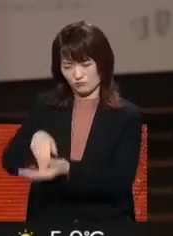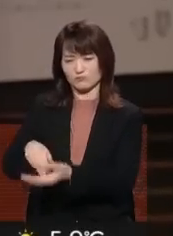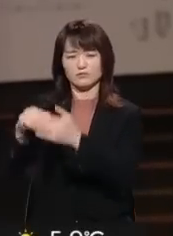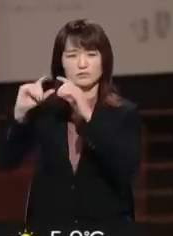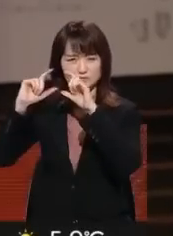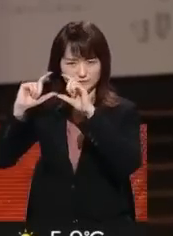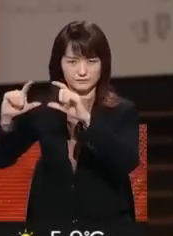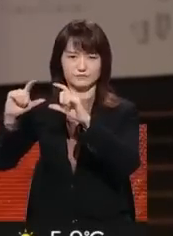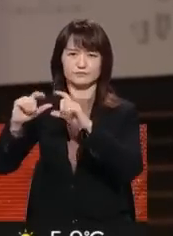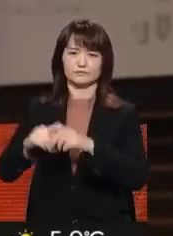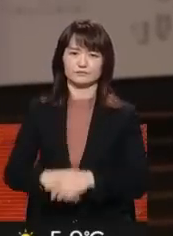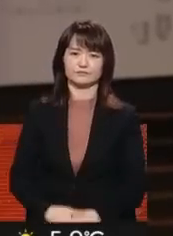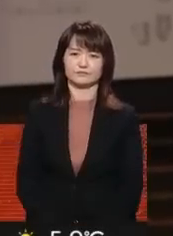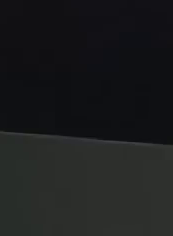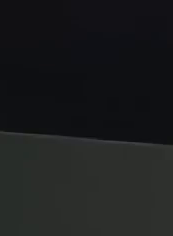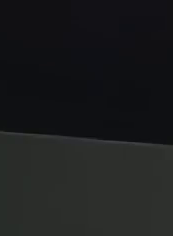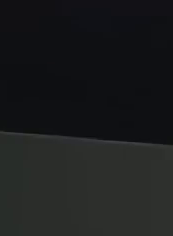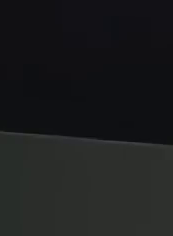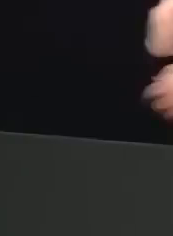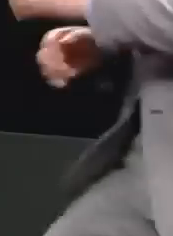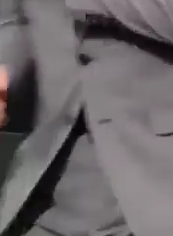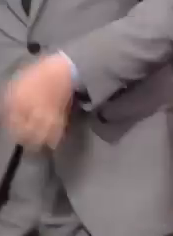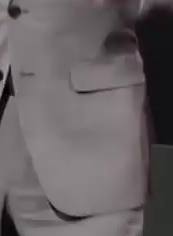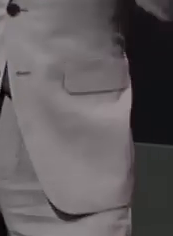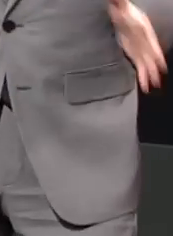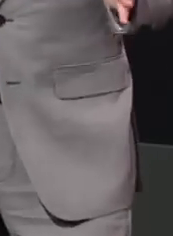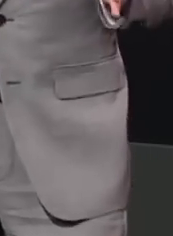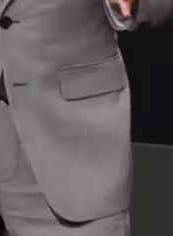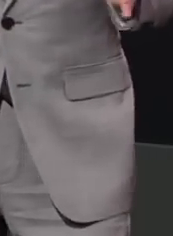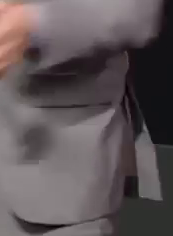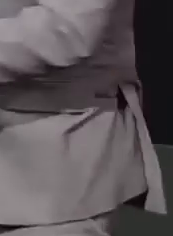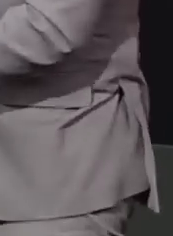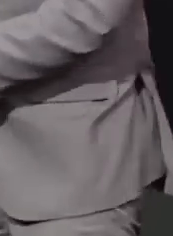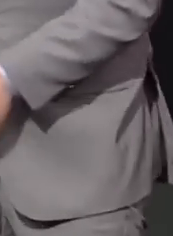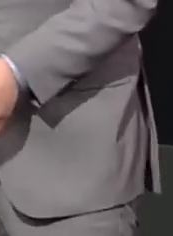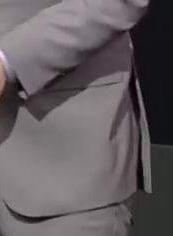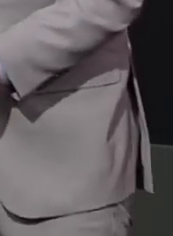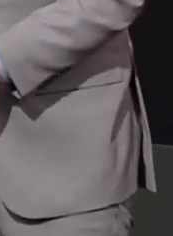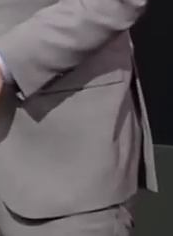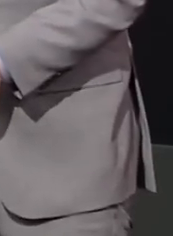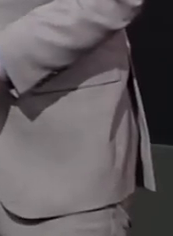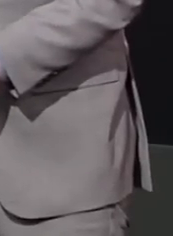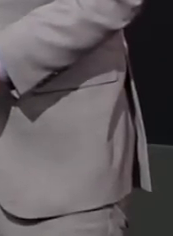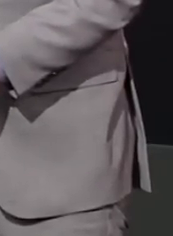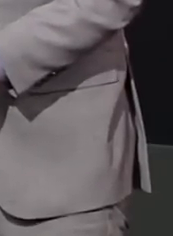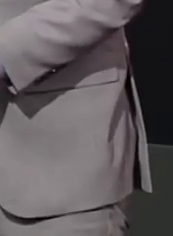거로 보입니다 그렇군요 안 끝났습니다